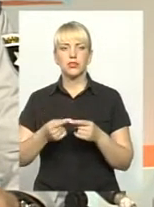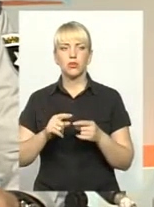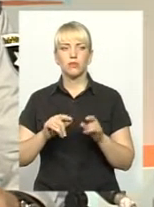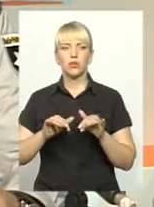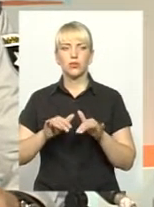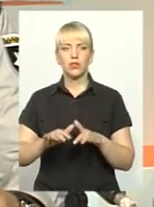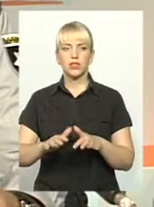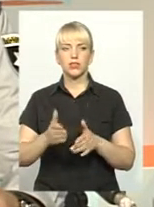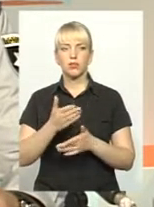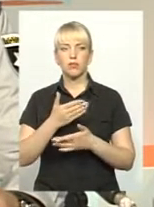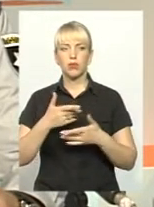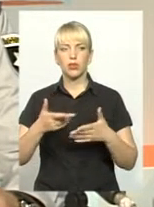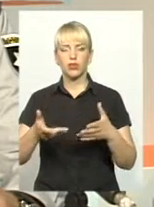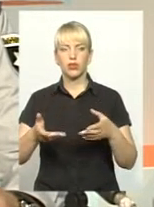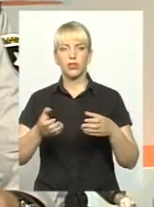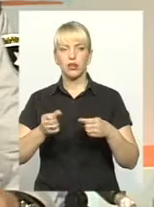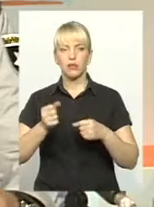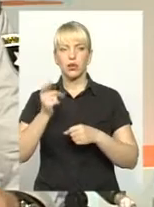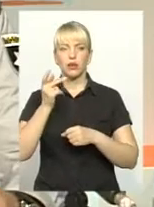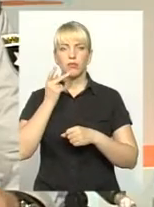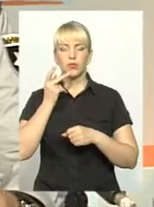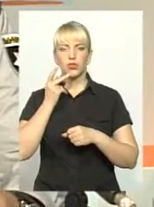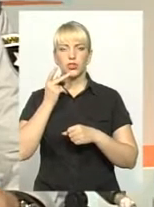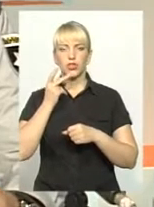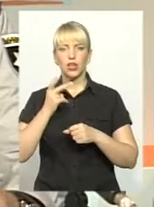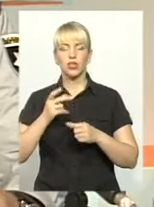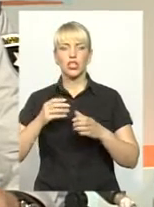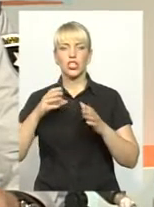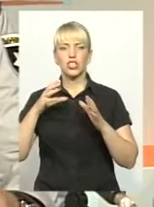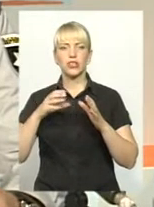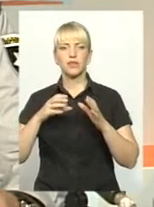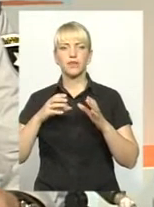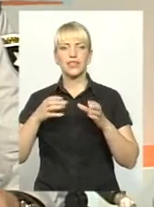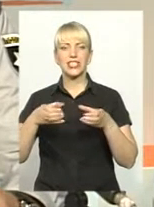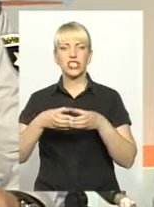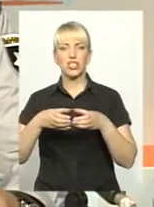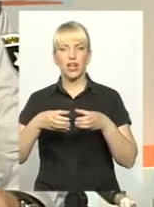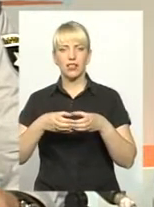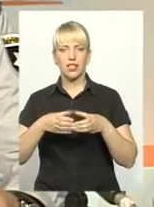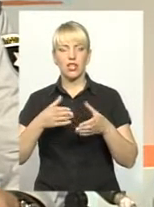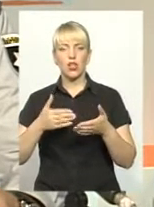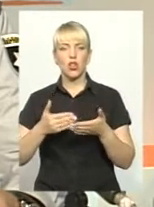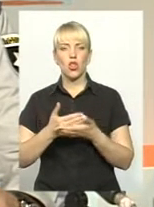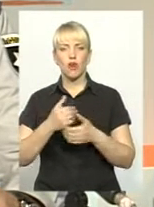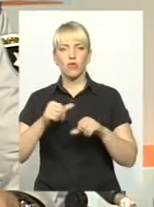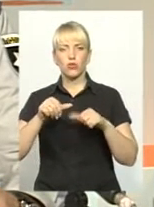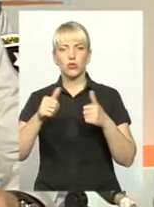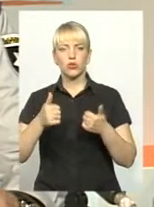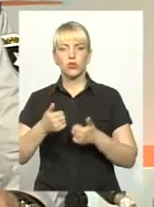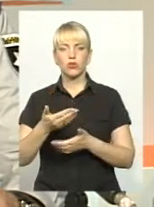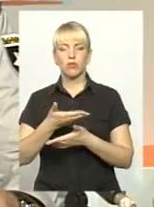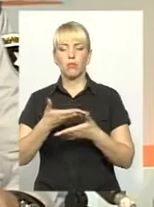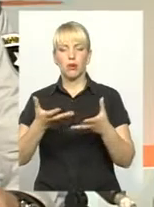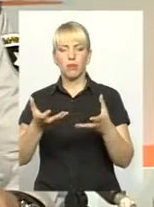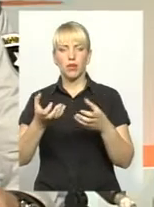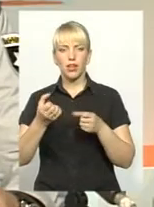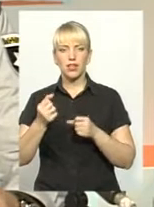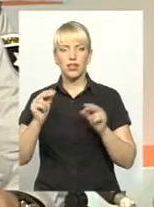переатестації ми отримали постійні штати структуру, вже нову структуру. Ми прийняли присягу